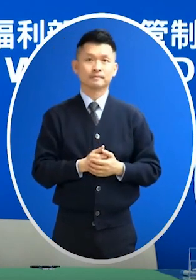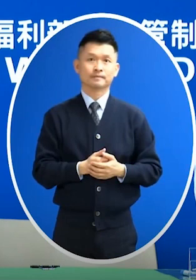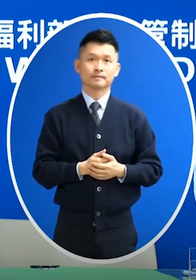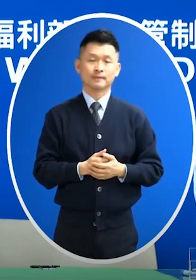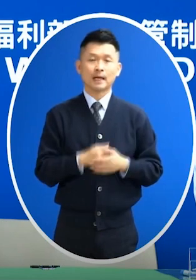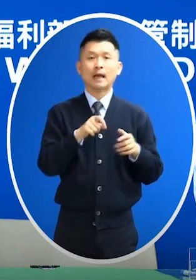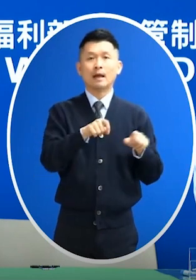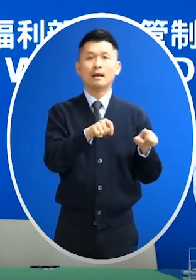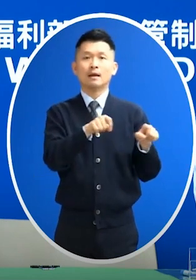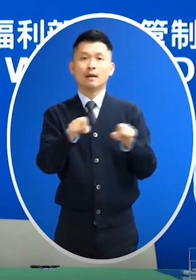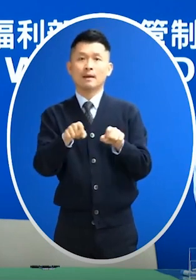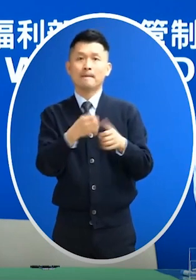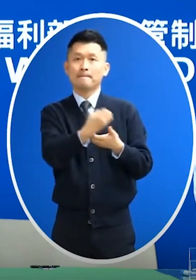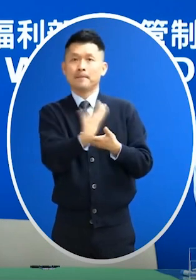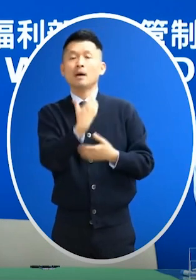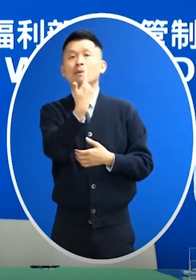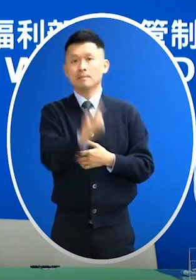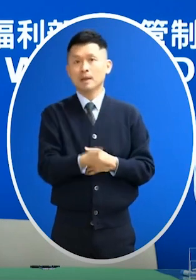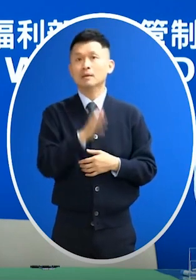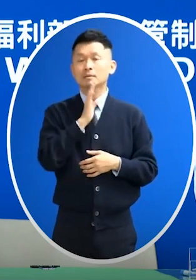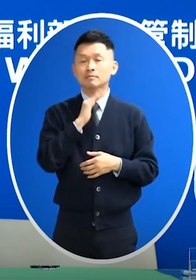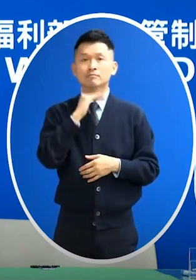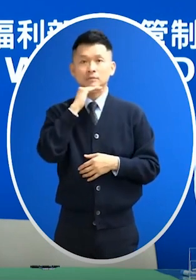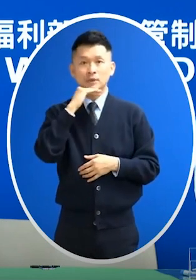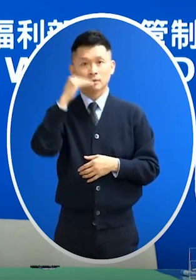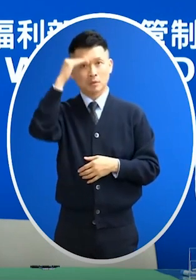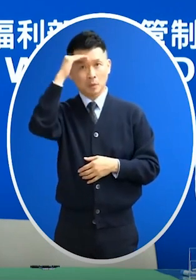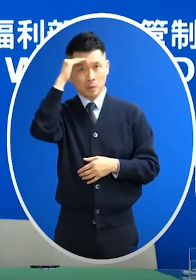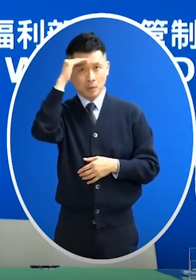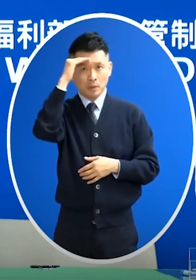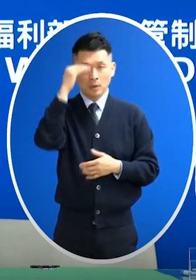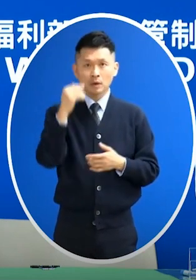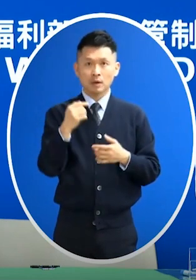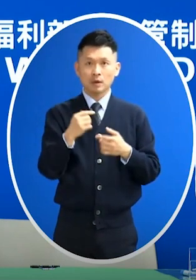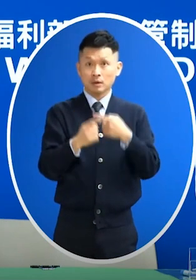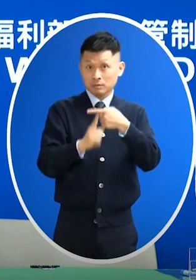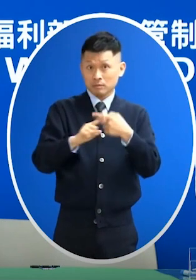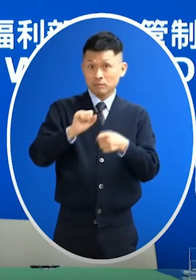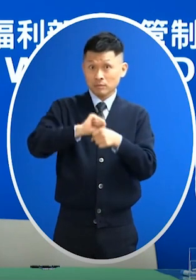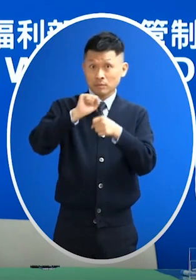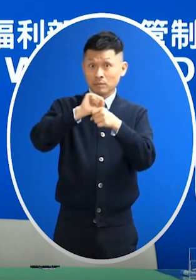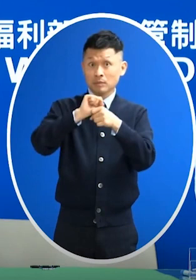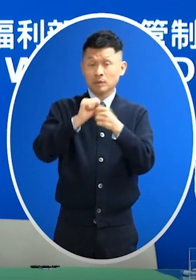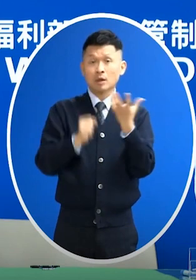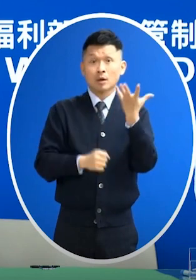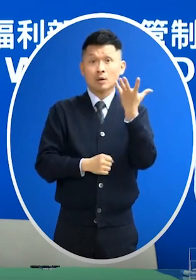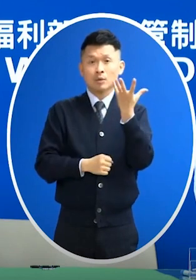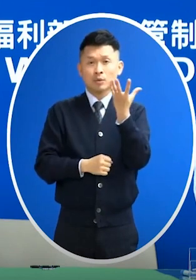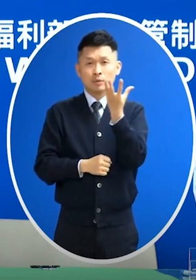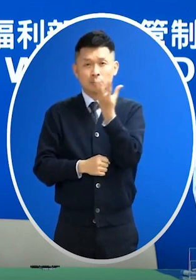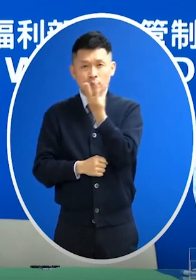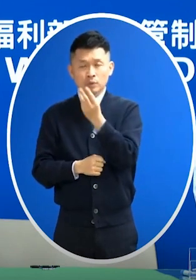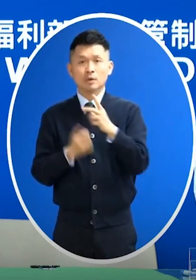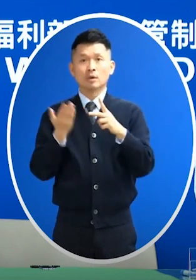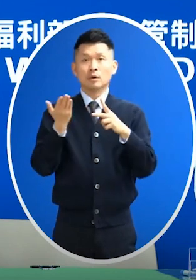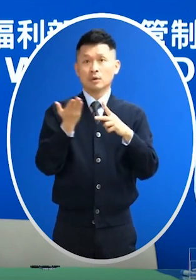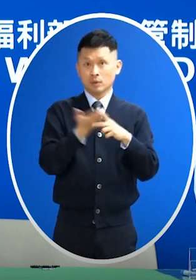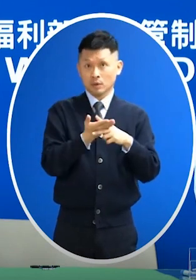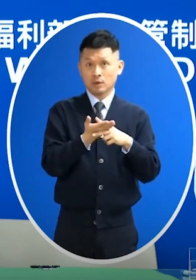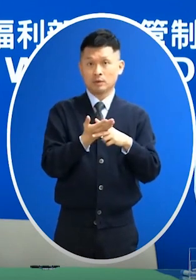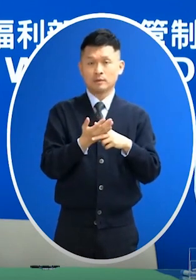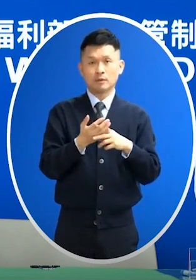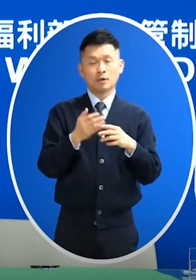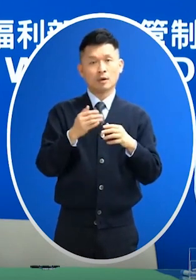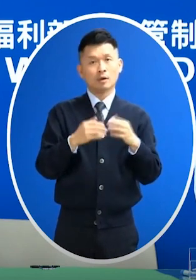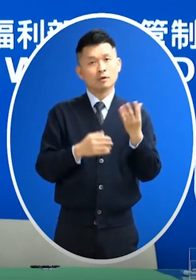应。那但是还是希望能够多观察几天，看看这个病例的数字是不是会有这个下降，或者是说这个